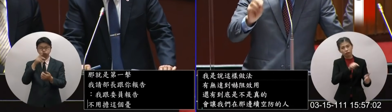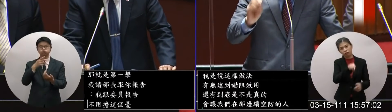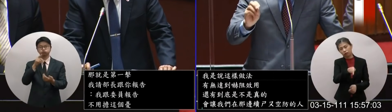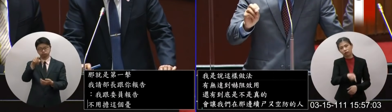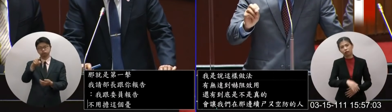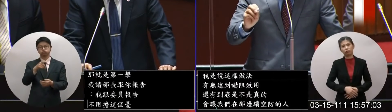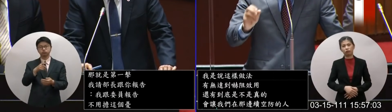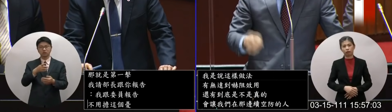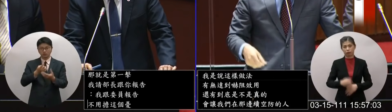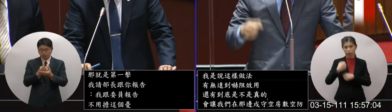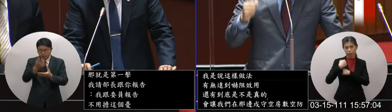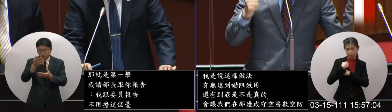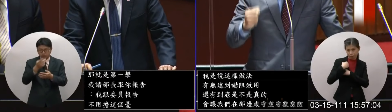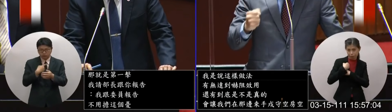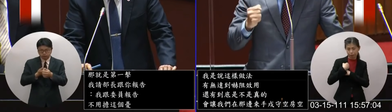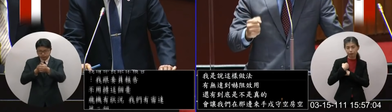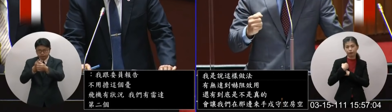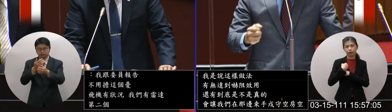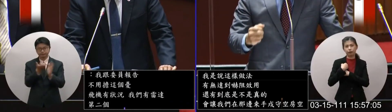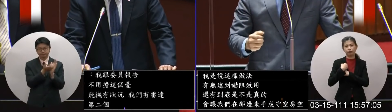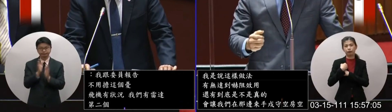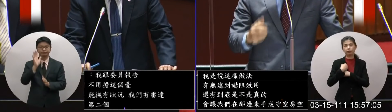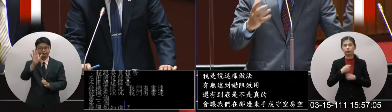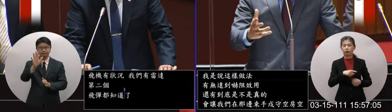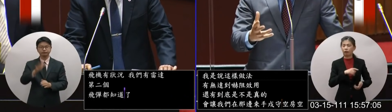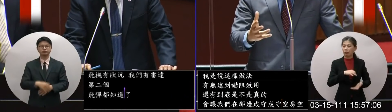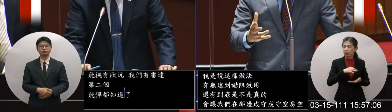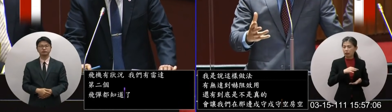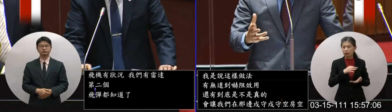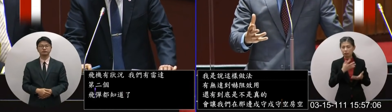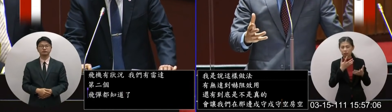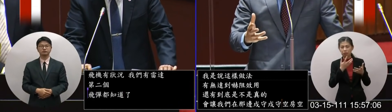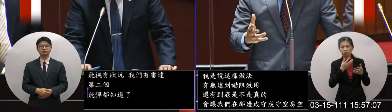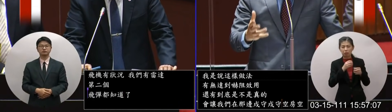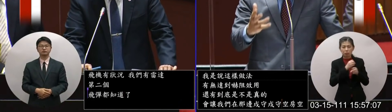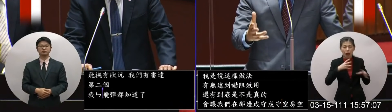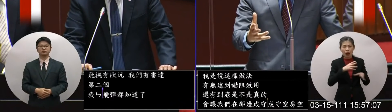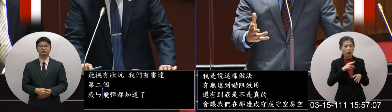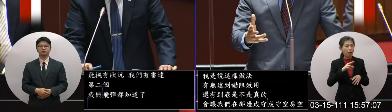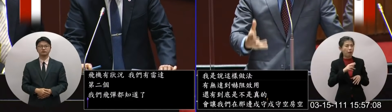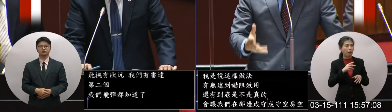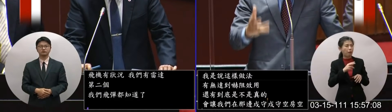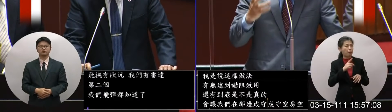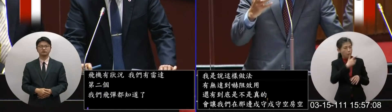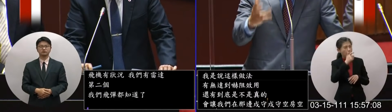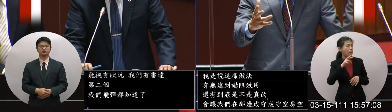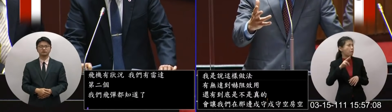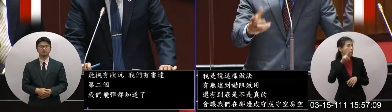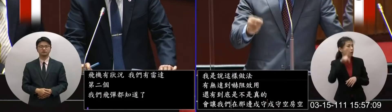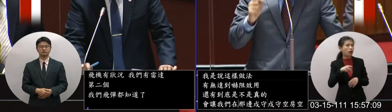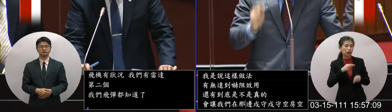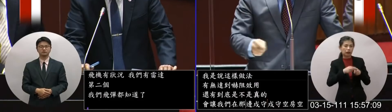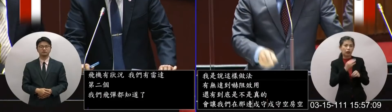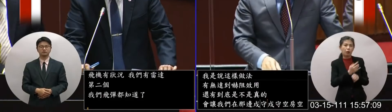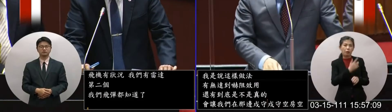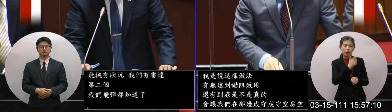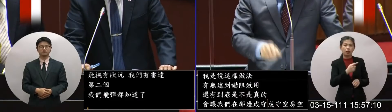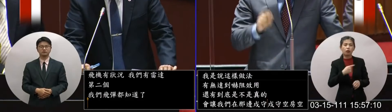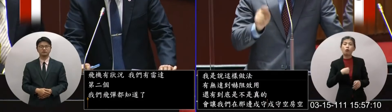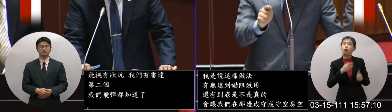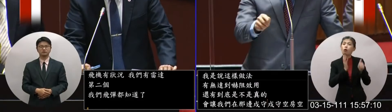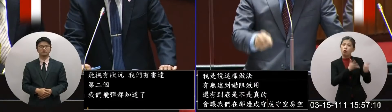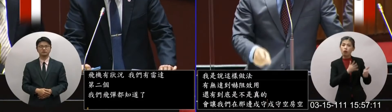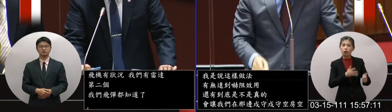道的， 现场的官兵或许你担心他说误击，或者是擦枪走火，你用信号枪。我请教一